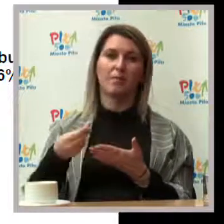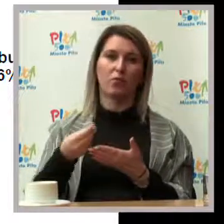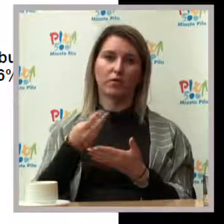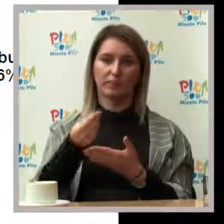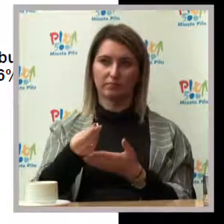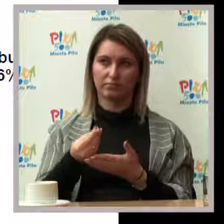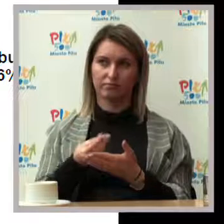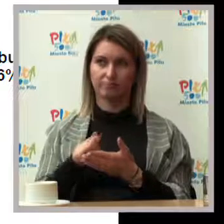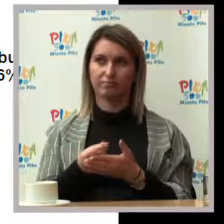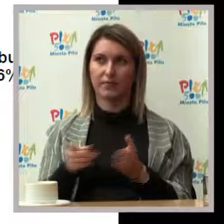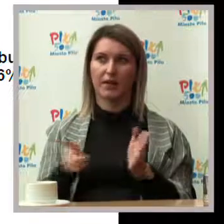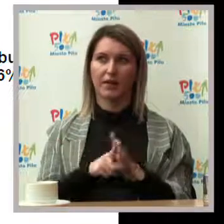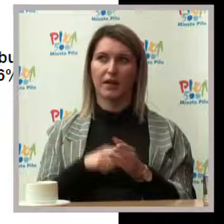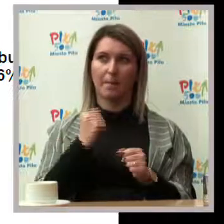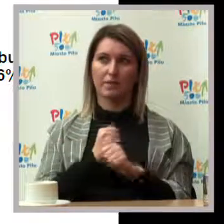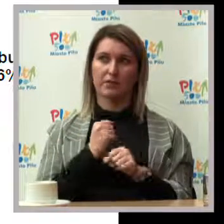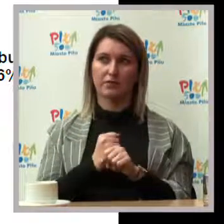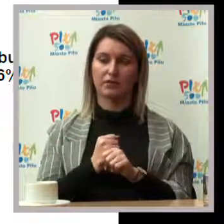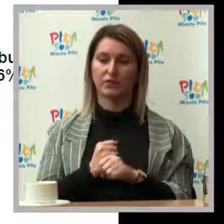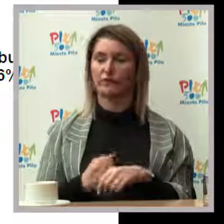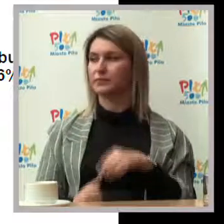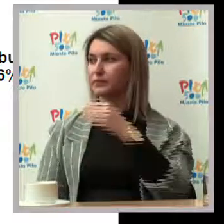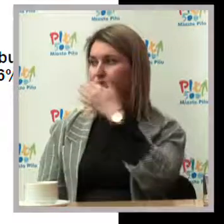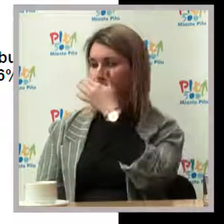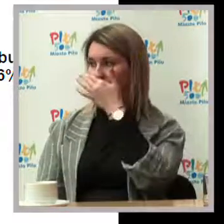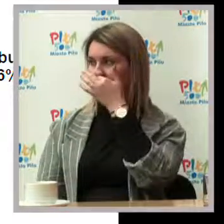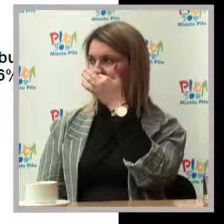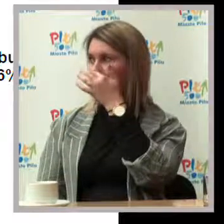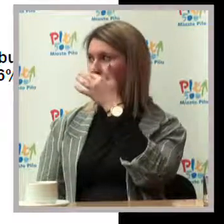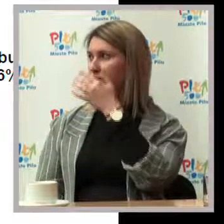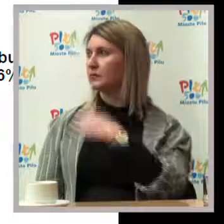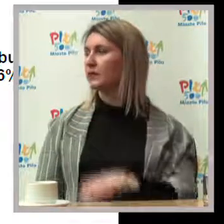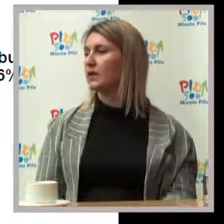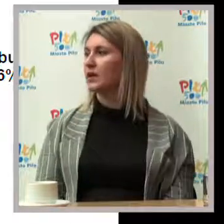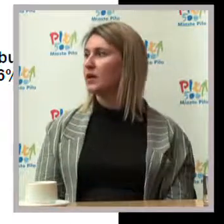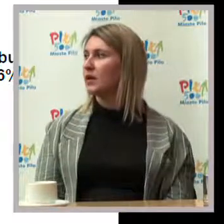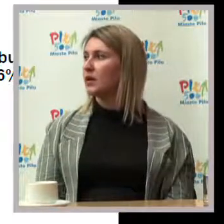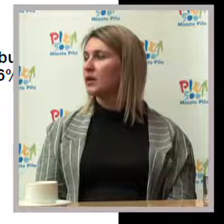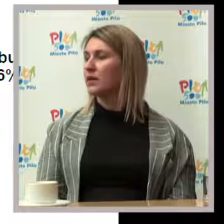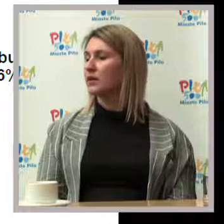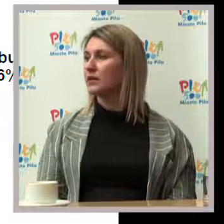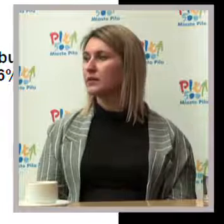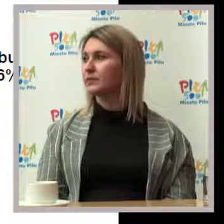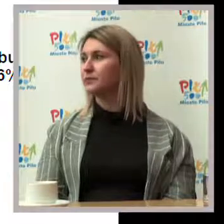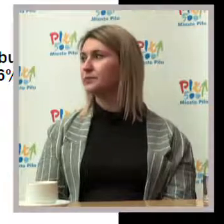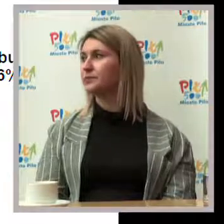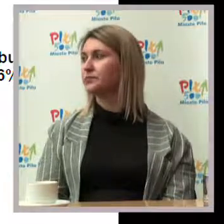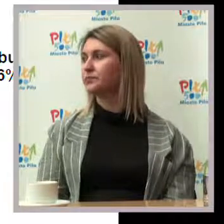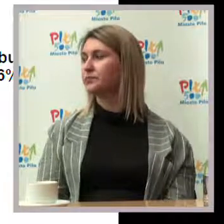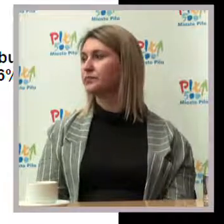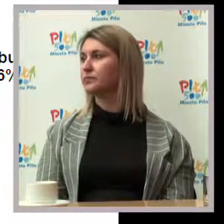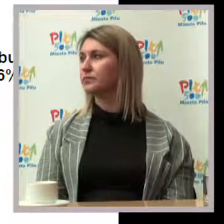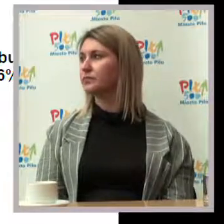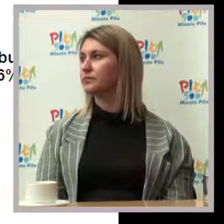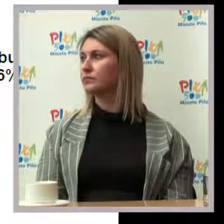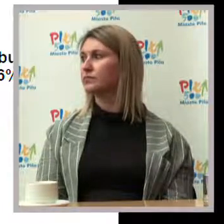Ten procent właściwie, jak próbowałam przypomnieć sobie kilka prezentacji wcześniej, specjalnie nie ulega zmianie. Od